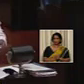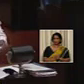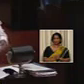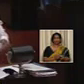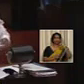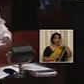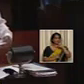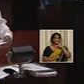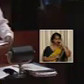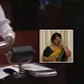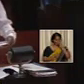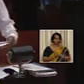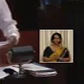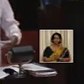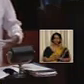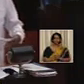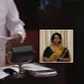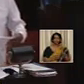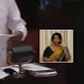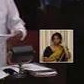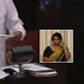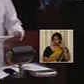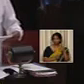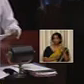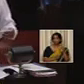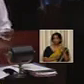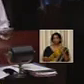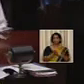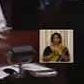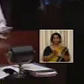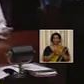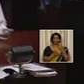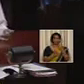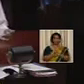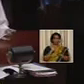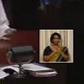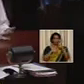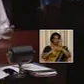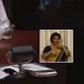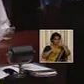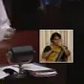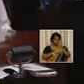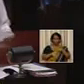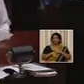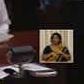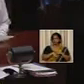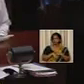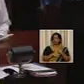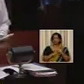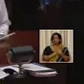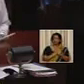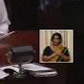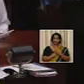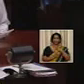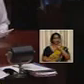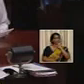නියෝජ්‍ය කතානායකතුමනි, විශේෂයෙන්ම මම රංජිත් සියඹලපිටිය මැතිතුමත් මේ අවස්ථාවේ සිටින මොහොතේ මම ගෞරවයෙන්